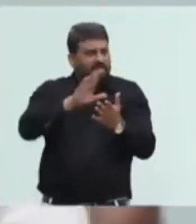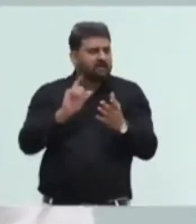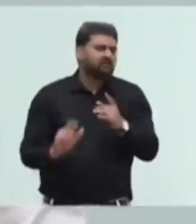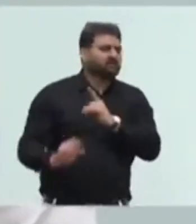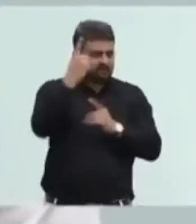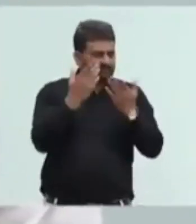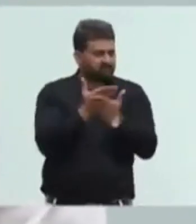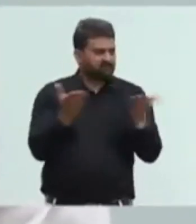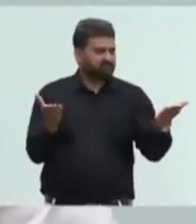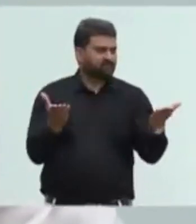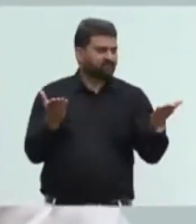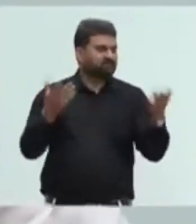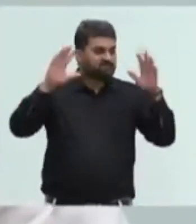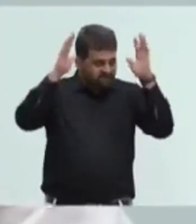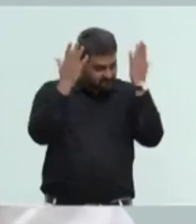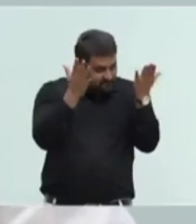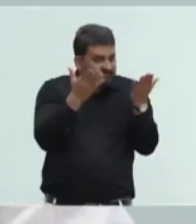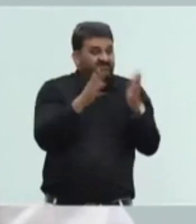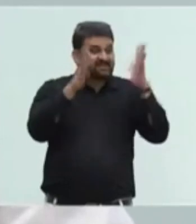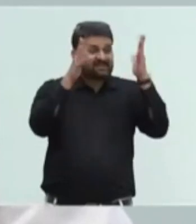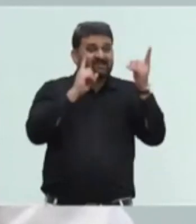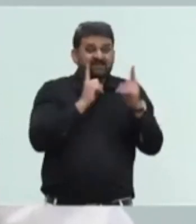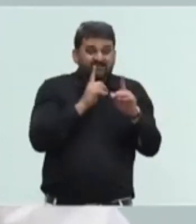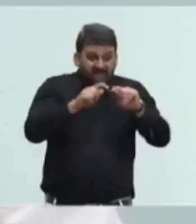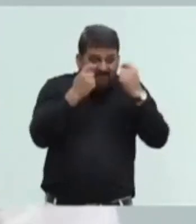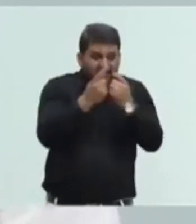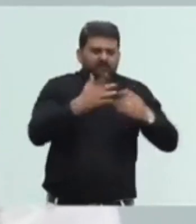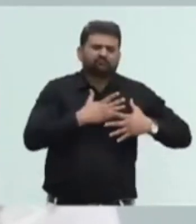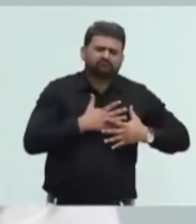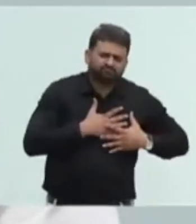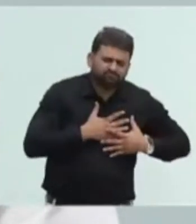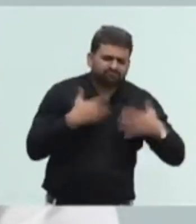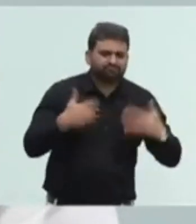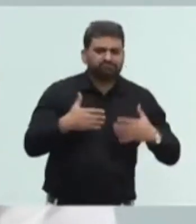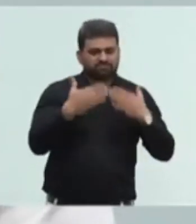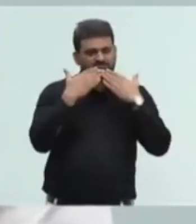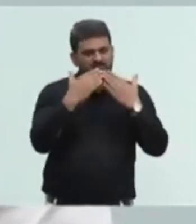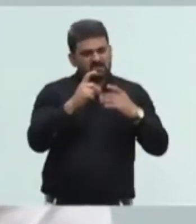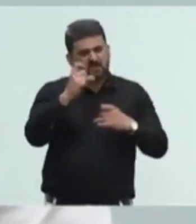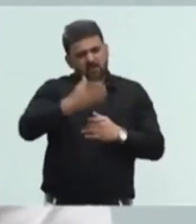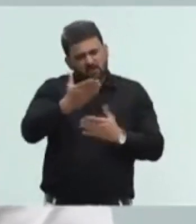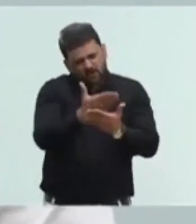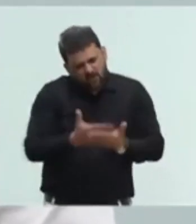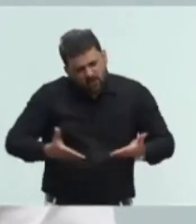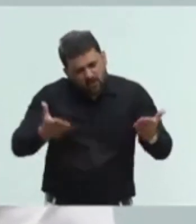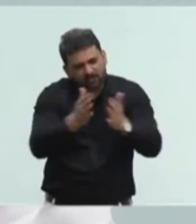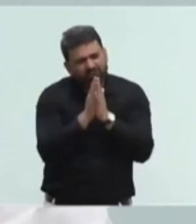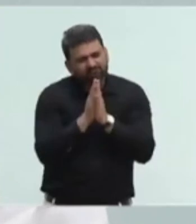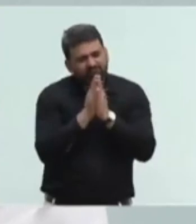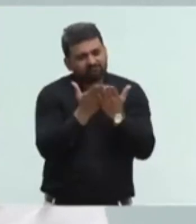इस लिए इस टीम का हृदय में गर्व करता हूं अभिनंदन करता हूं